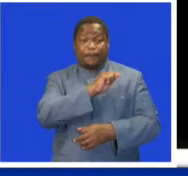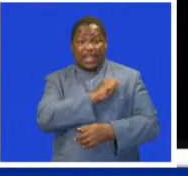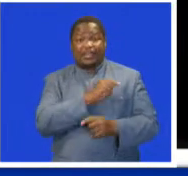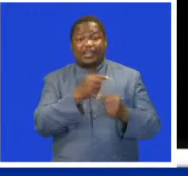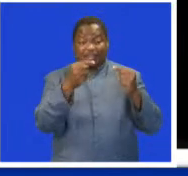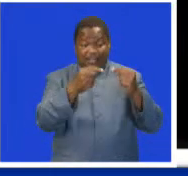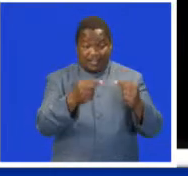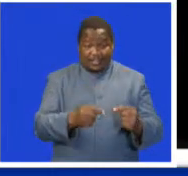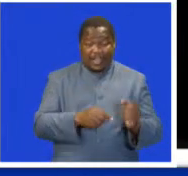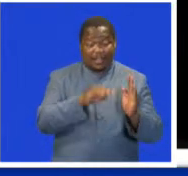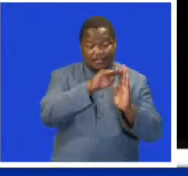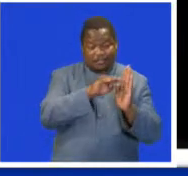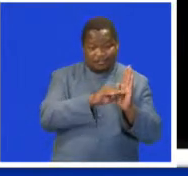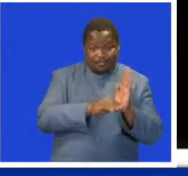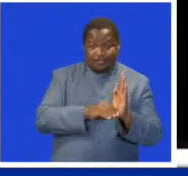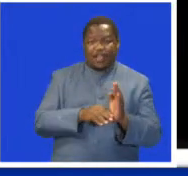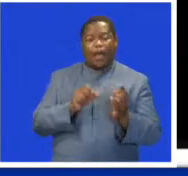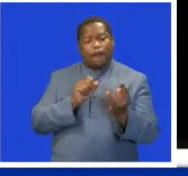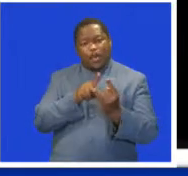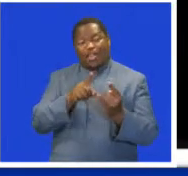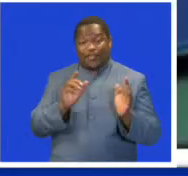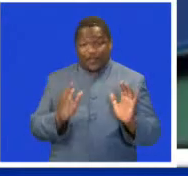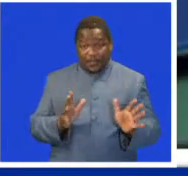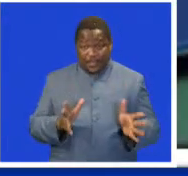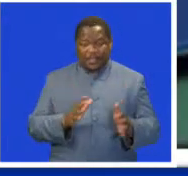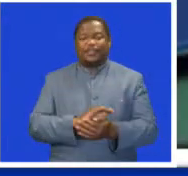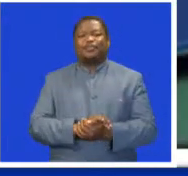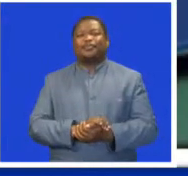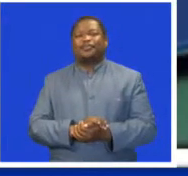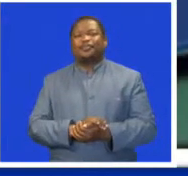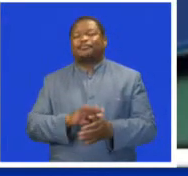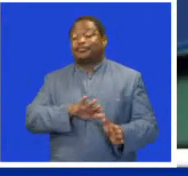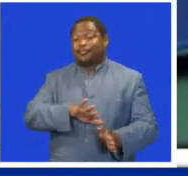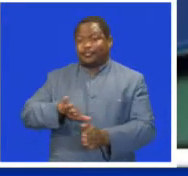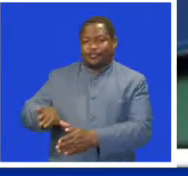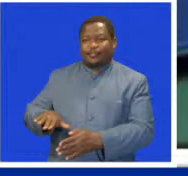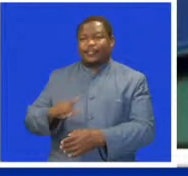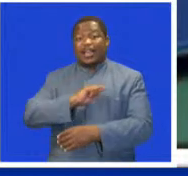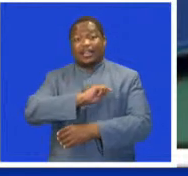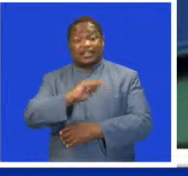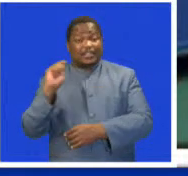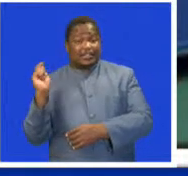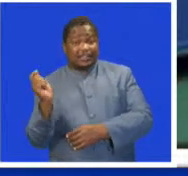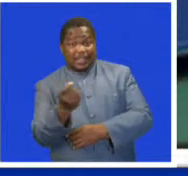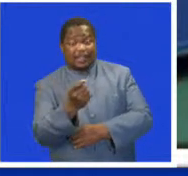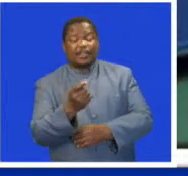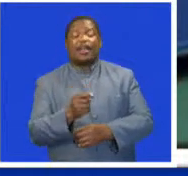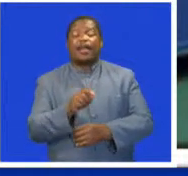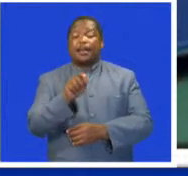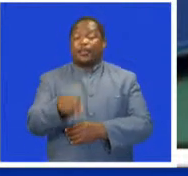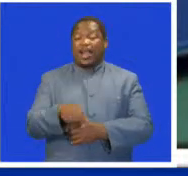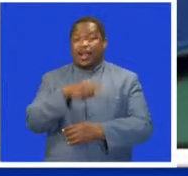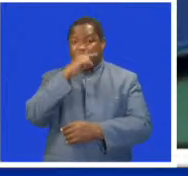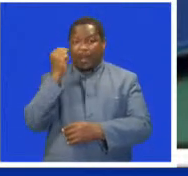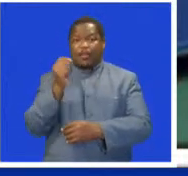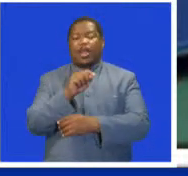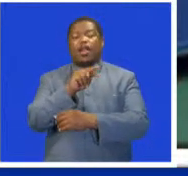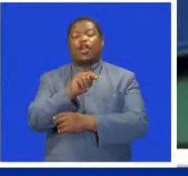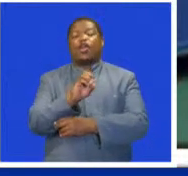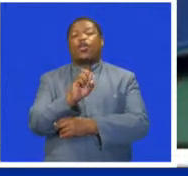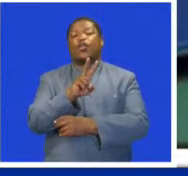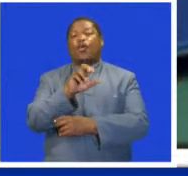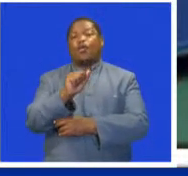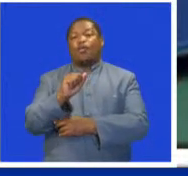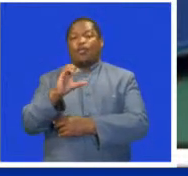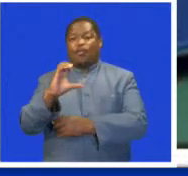wemphebedo Novak Djokovic sewuphumile emidlalweni yeUS Open yalonyaka kulandzela ukuthi ashayele ijaji lale